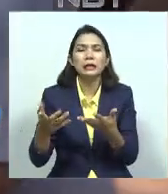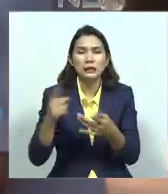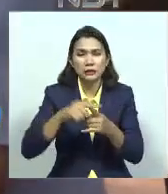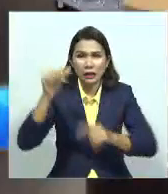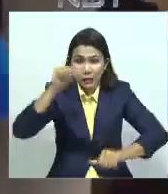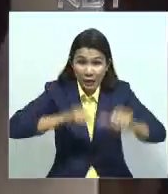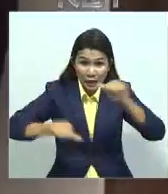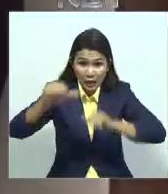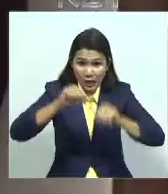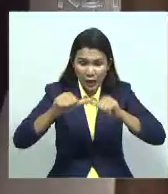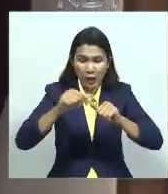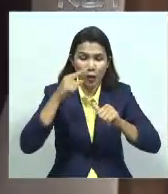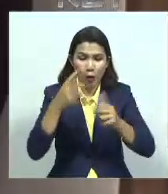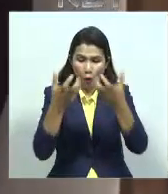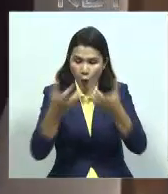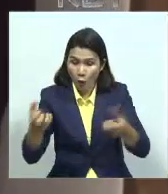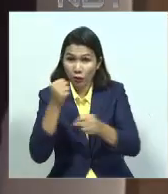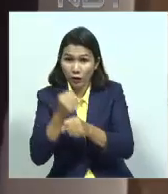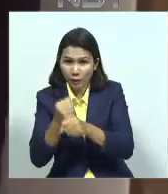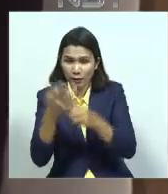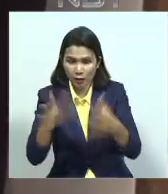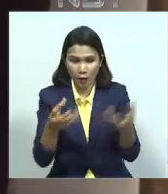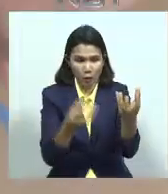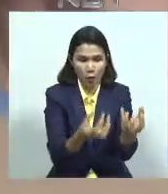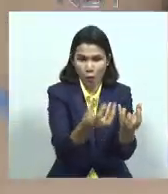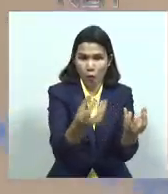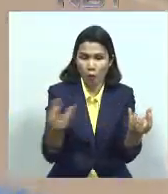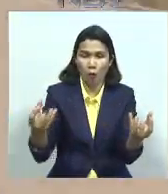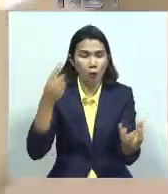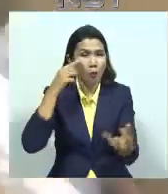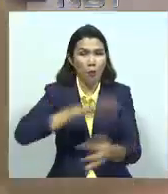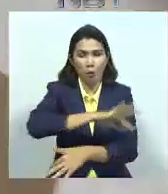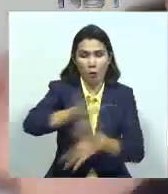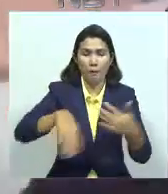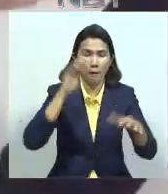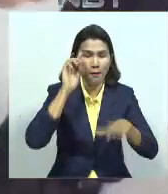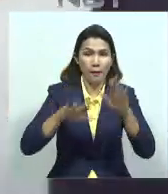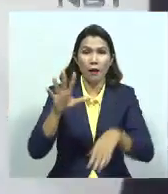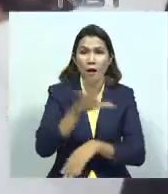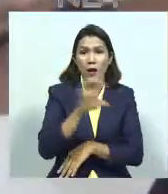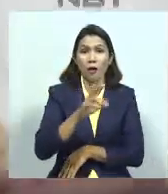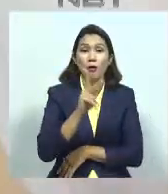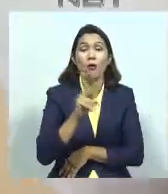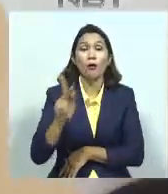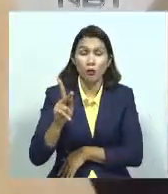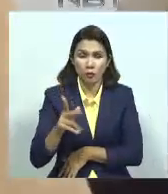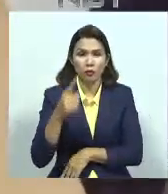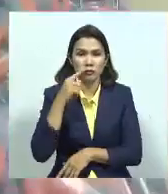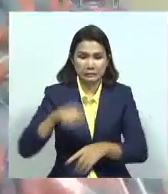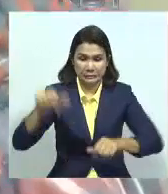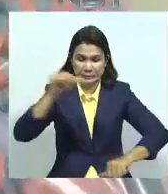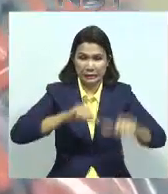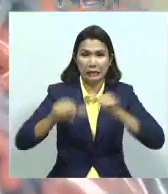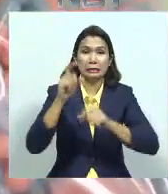ารผสมอุปกรณ์การผลิตและบรรจุภัณฑ์จำนวนกว่า500กิโลกรัมที่มีส่วนผสมของสารอันตราย